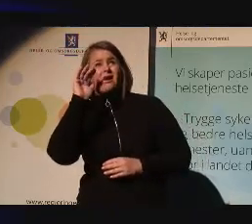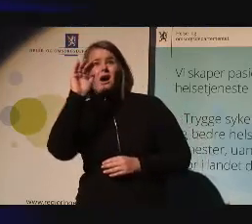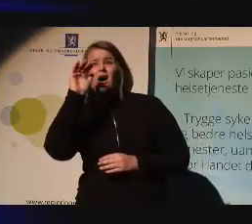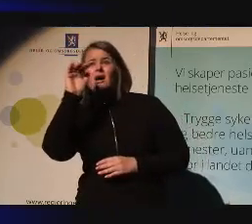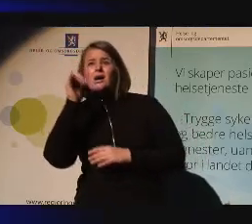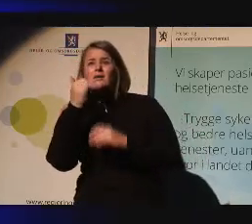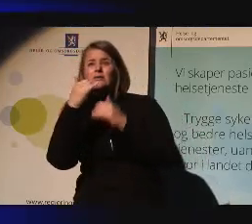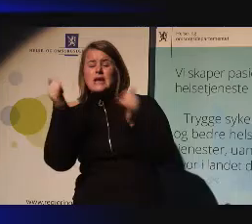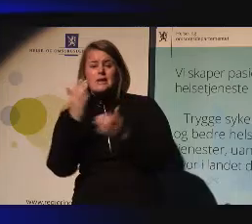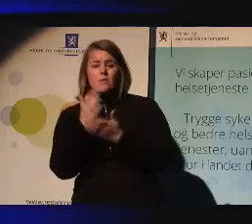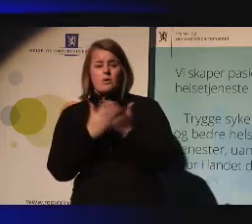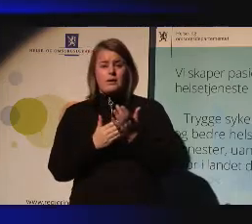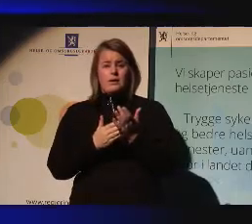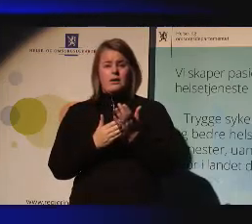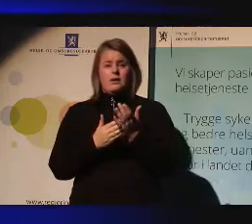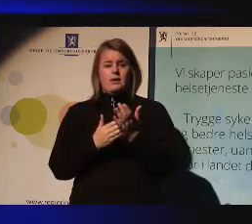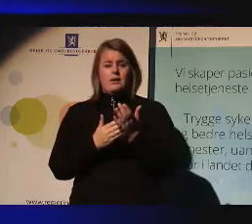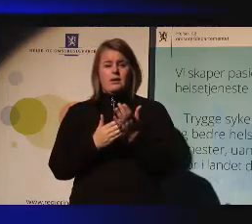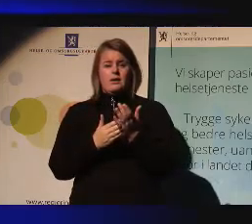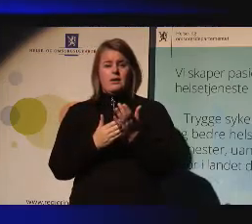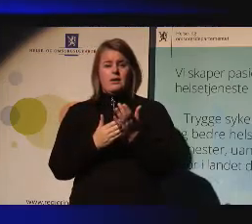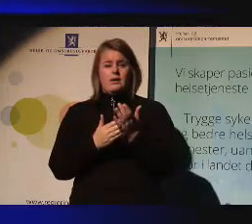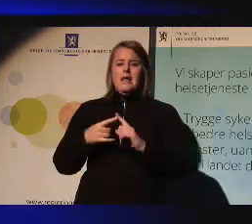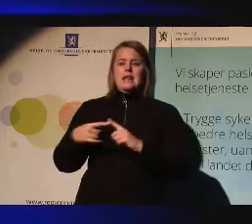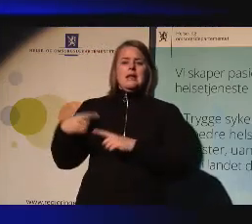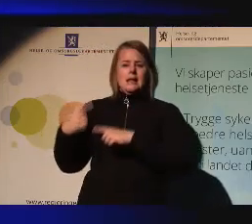og uttrykket hennes tok stadig